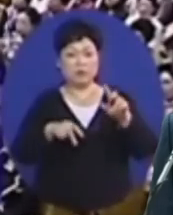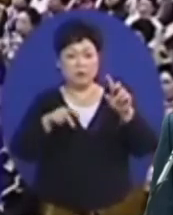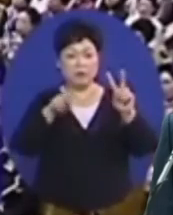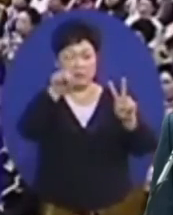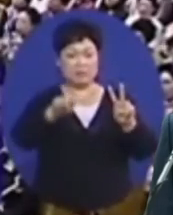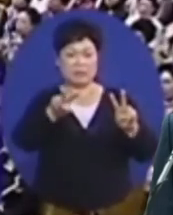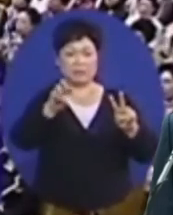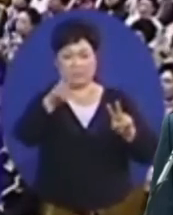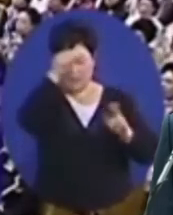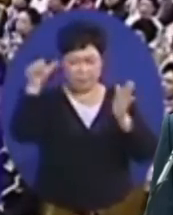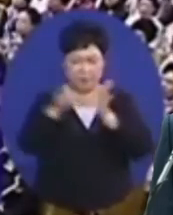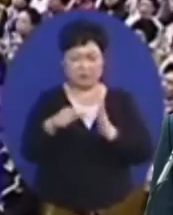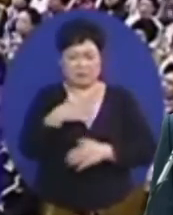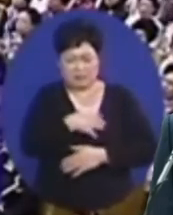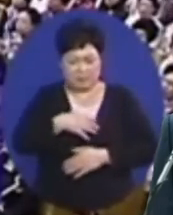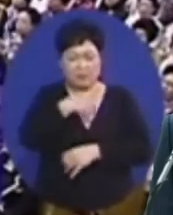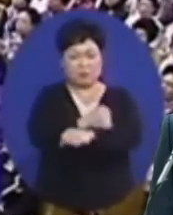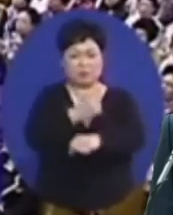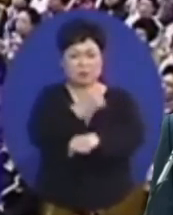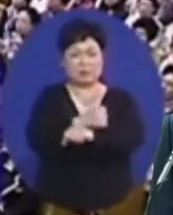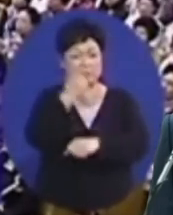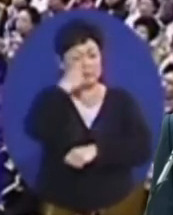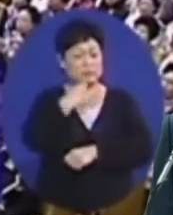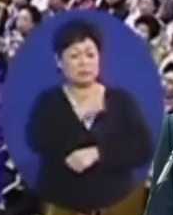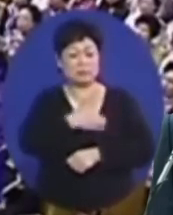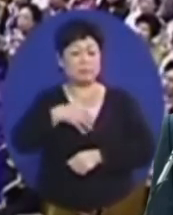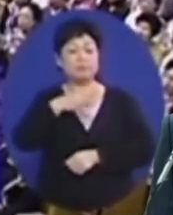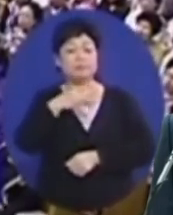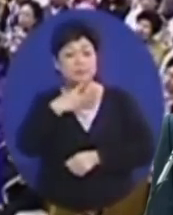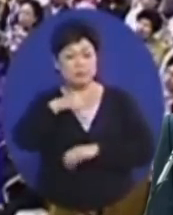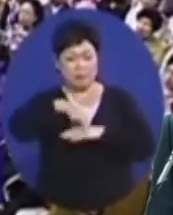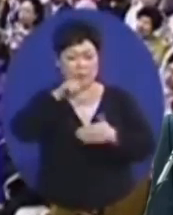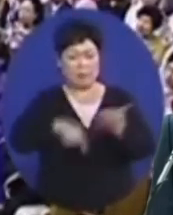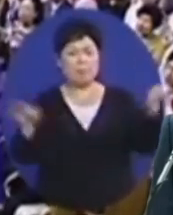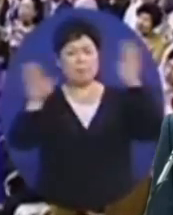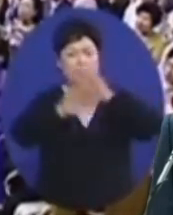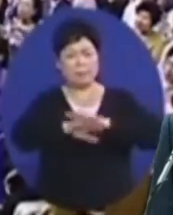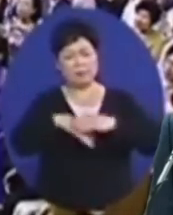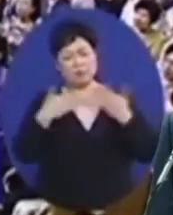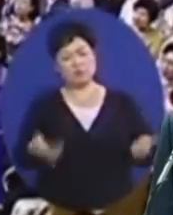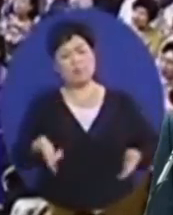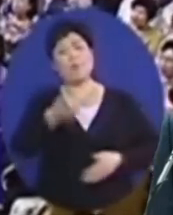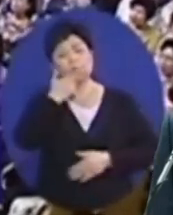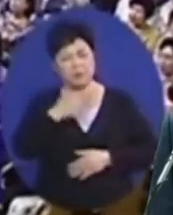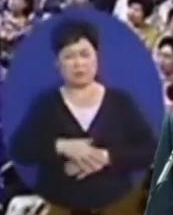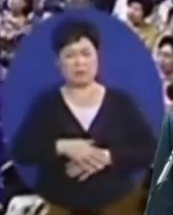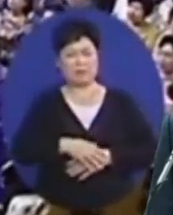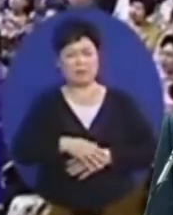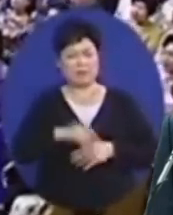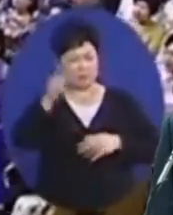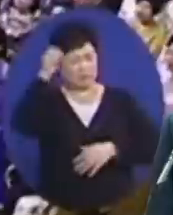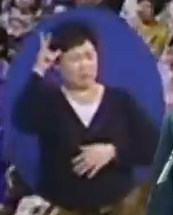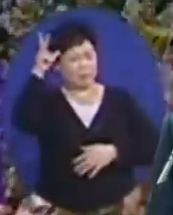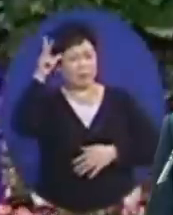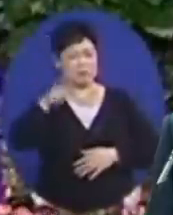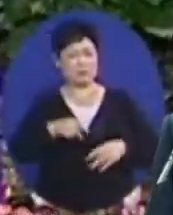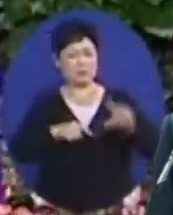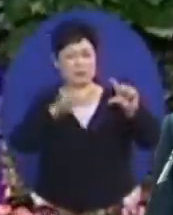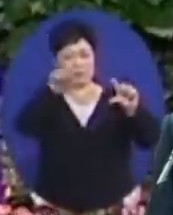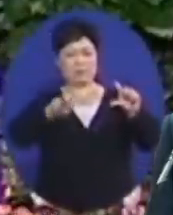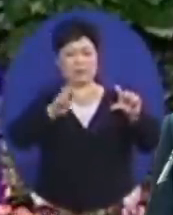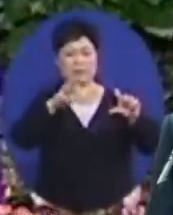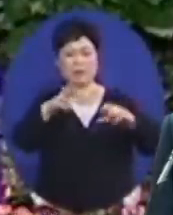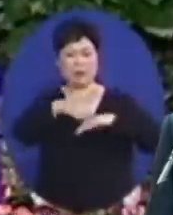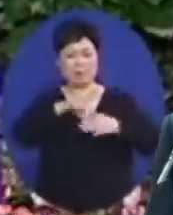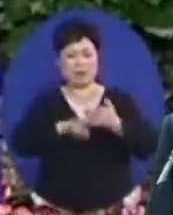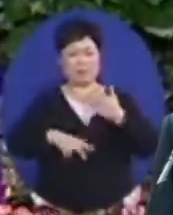일평생에 근심하며 수고하는 것이 슬픔뿐이라 그의 마음에 밤에도 쉬지 못하나니. 잠언서 15장 13절에 마음의